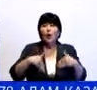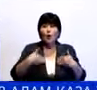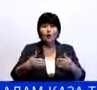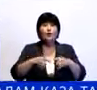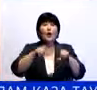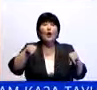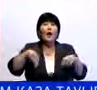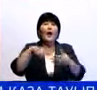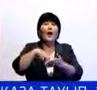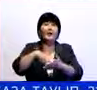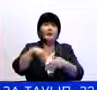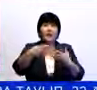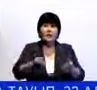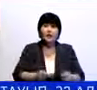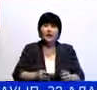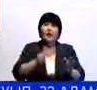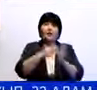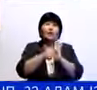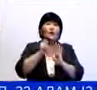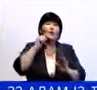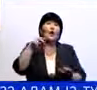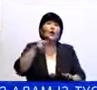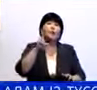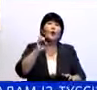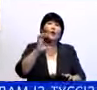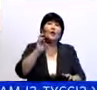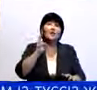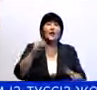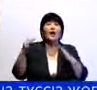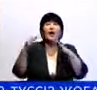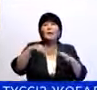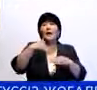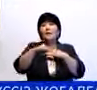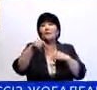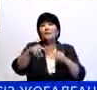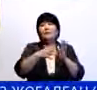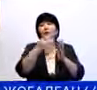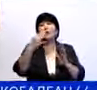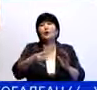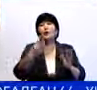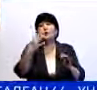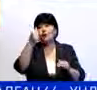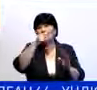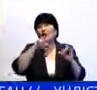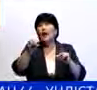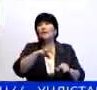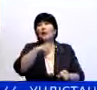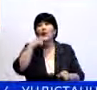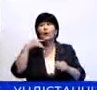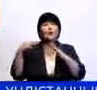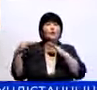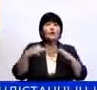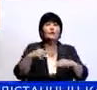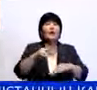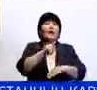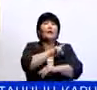хаты табысталды. 96 жастағы Любов Колесник майдан даласына 1944 жылы аттанды. Беларус фронтының дала